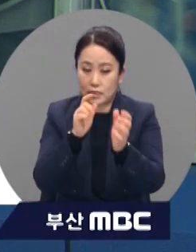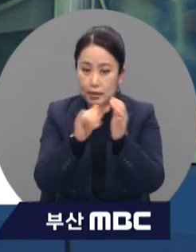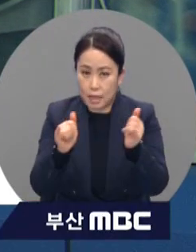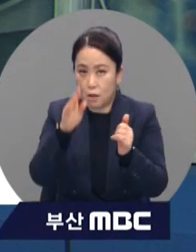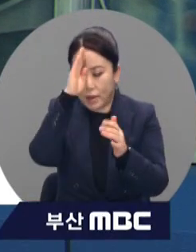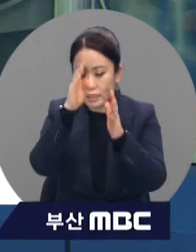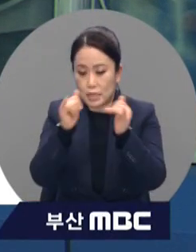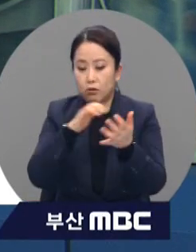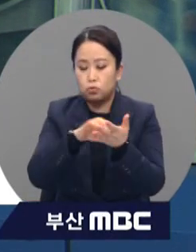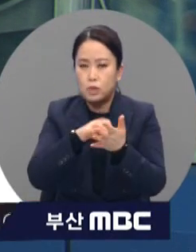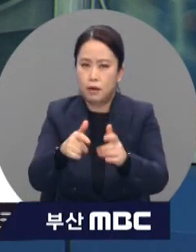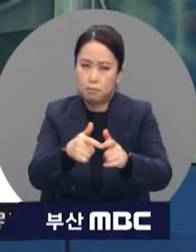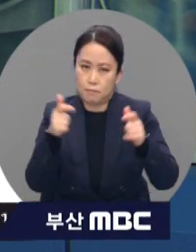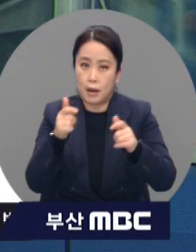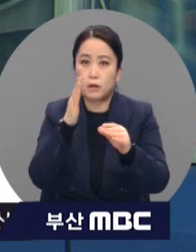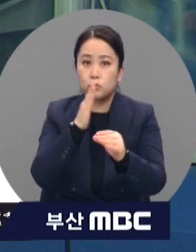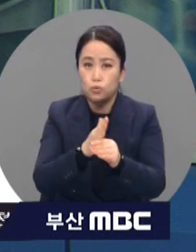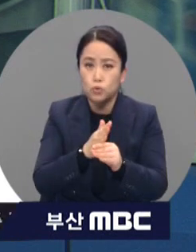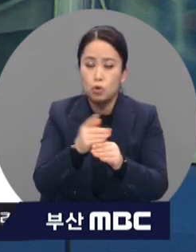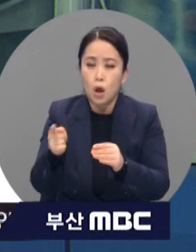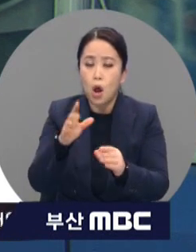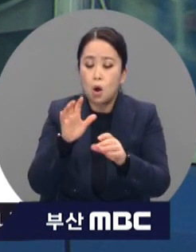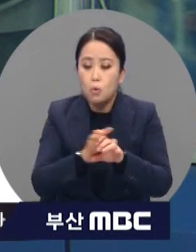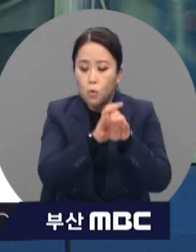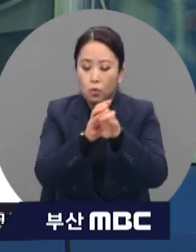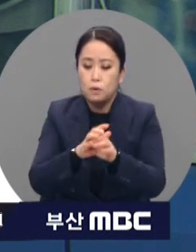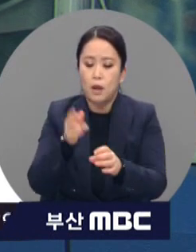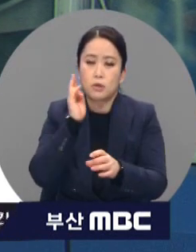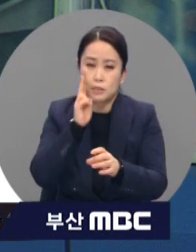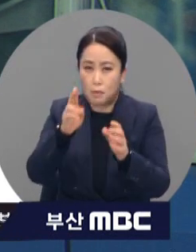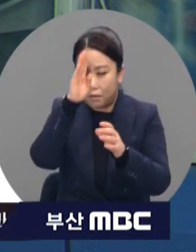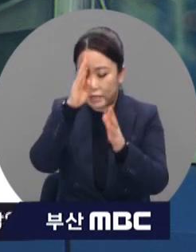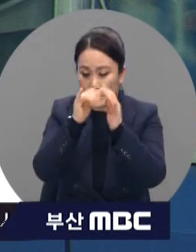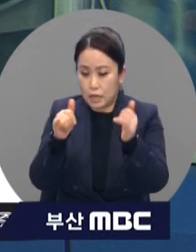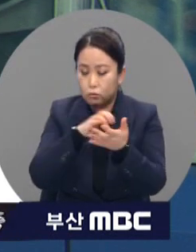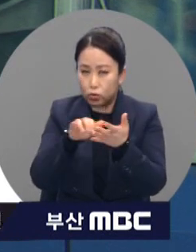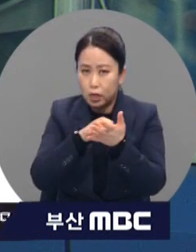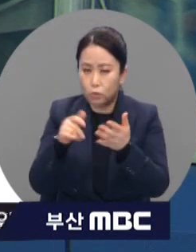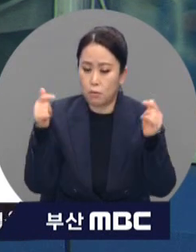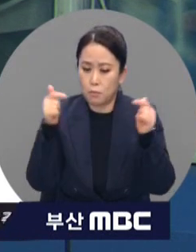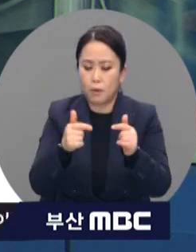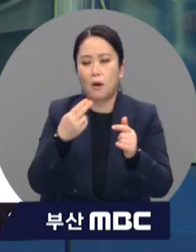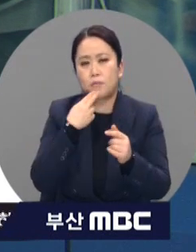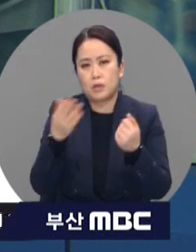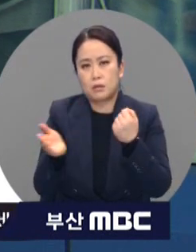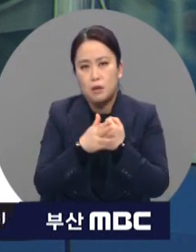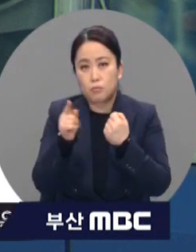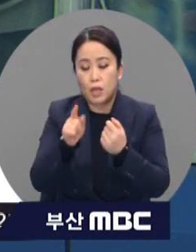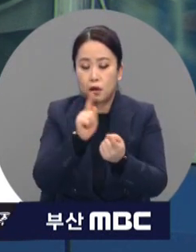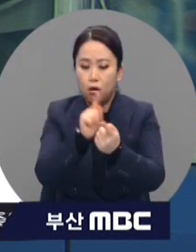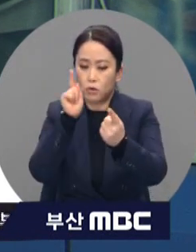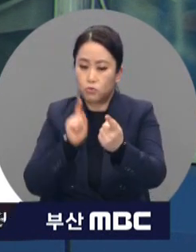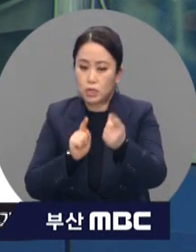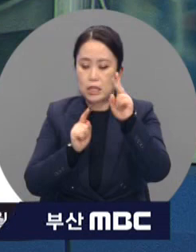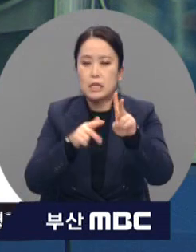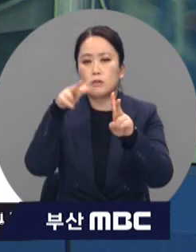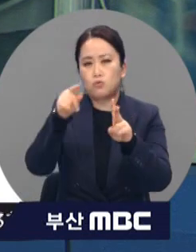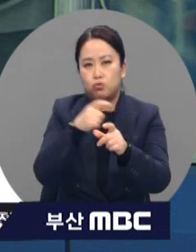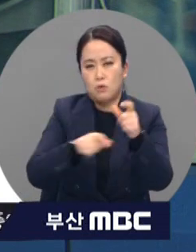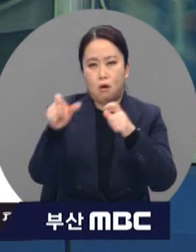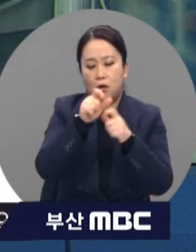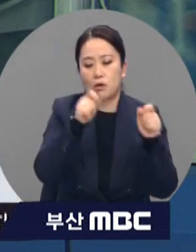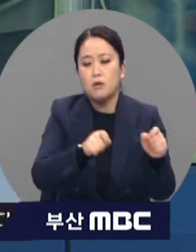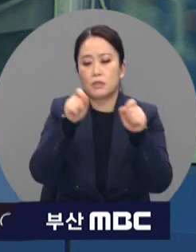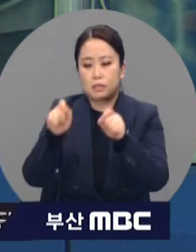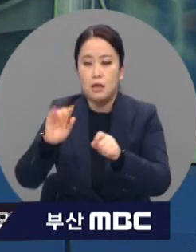늘고 있습니다. 코로나19 위중증 환자 지표도 나아지지 않고 있어 거리 두기는 2주간 더 연장될 것으로